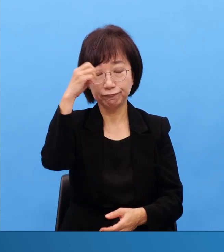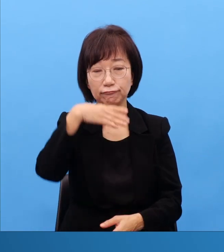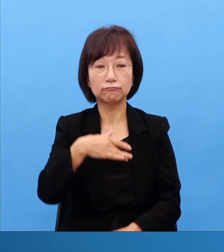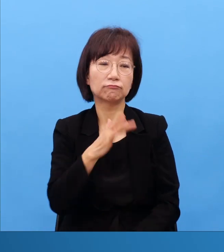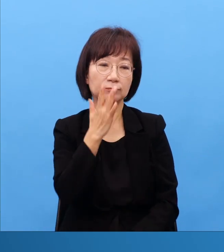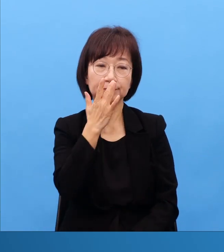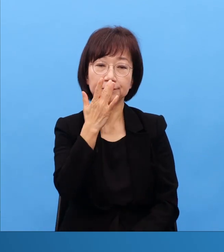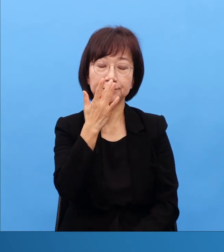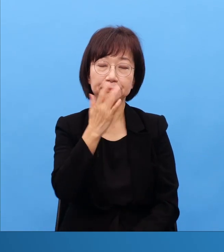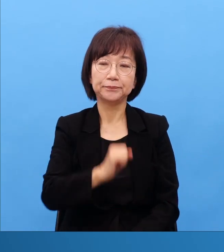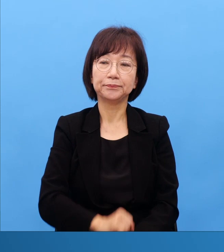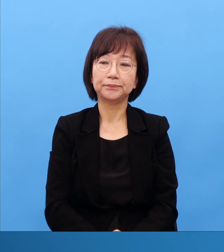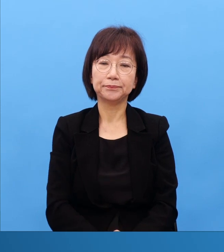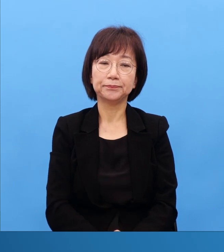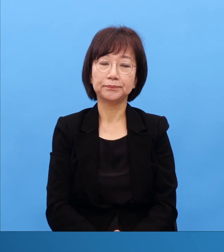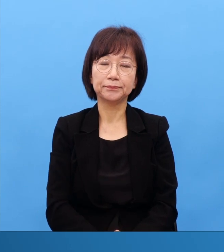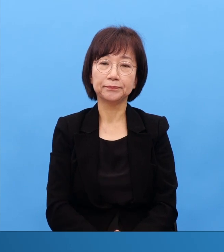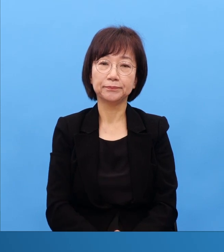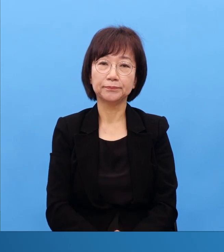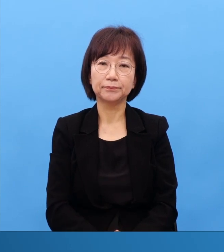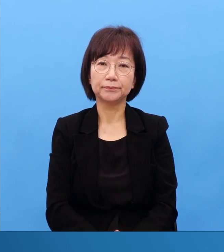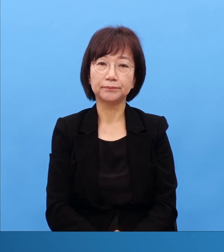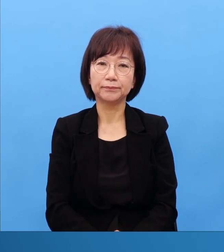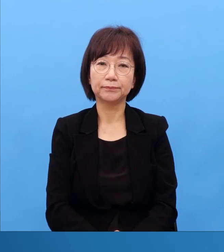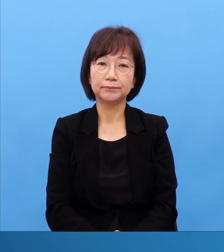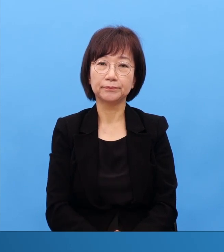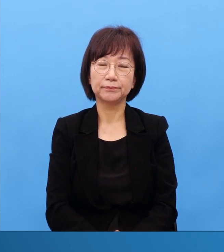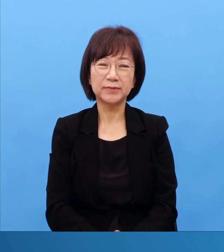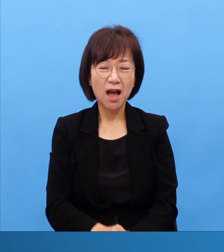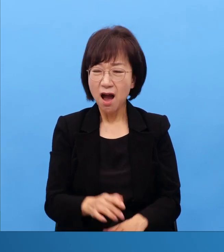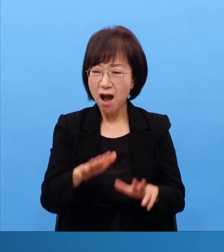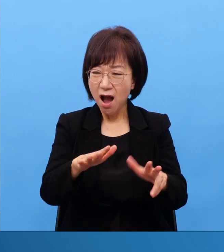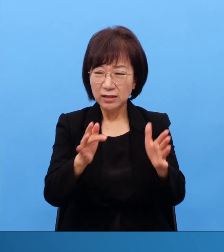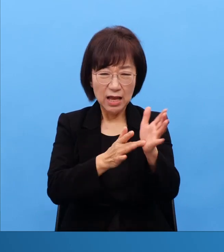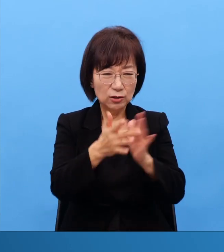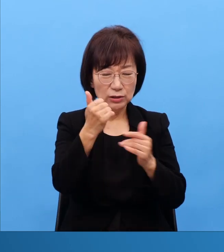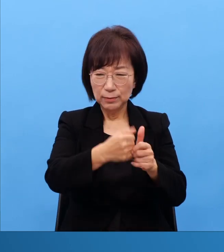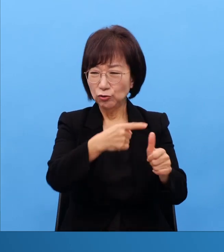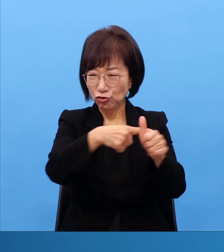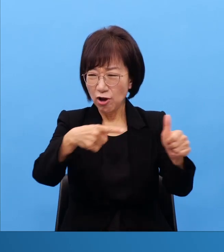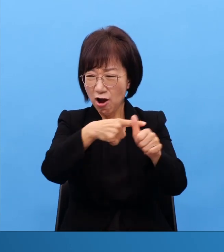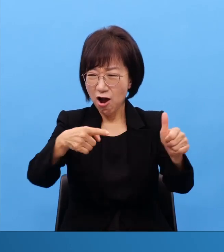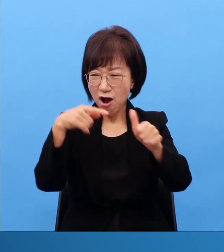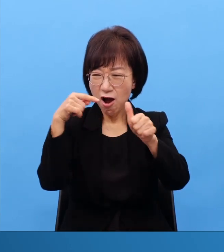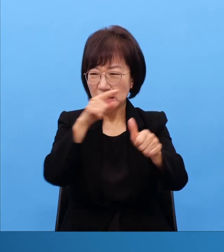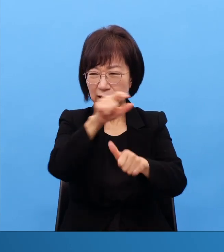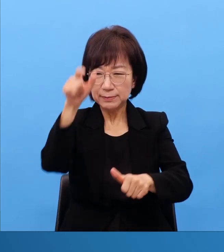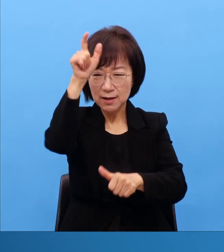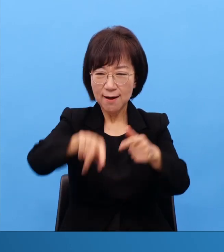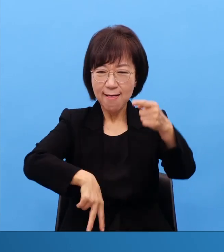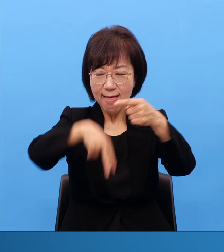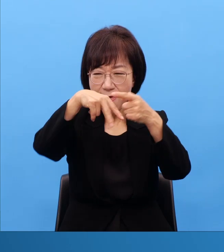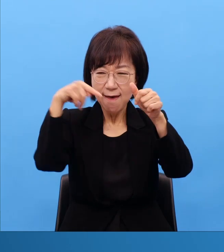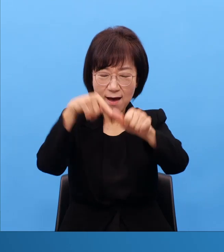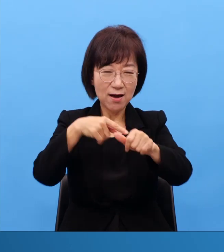completely mild-mannered. 그게 중요해요. That's important. 예, 막 죽이라고 막 광기를 바래 막 난리가 났어요. It was an uproar